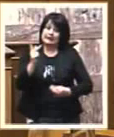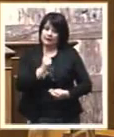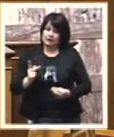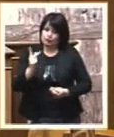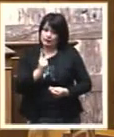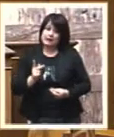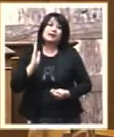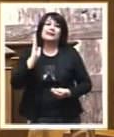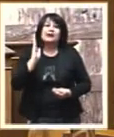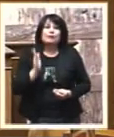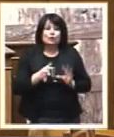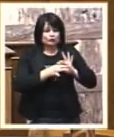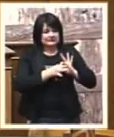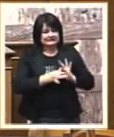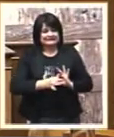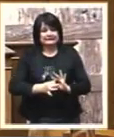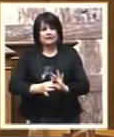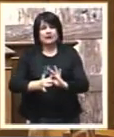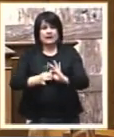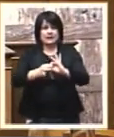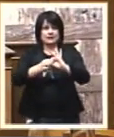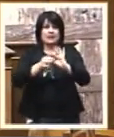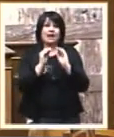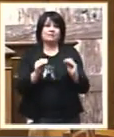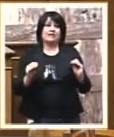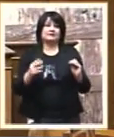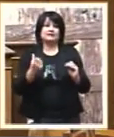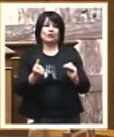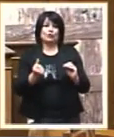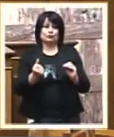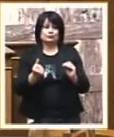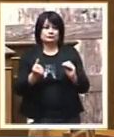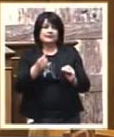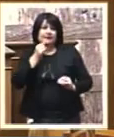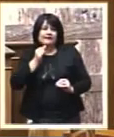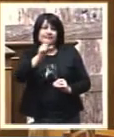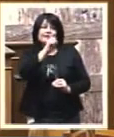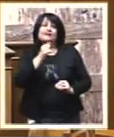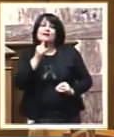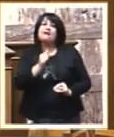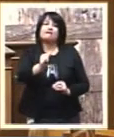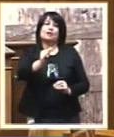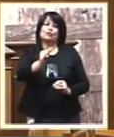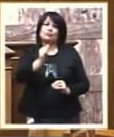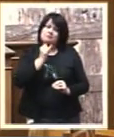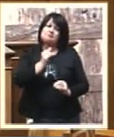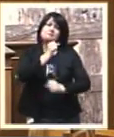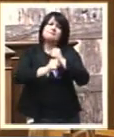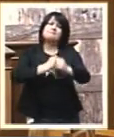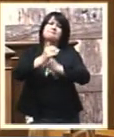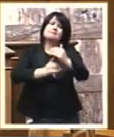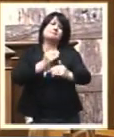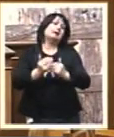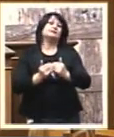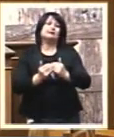τη δυνατότητα συνεχούς πρόσβασης στην εκπαίδευση, τη διαβίου εκπαίδευση, δίνοντας νόημα στην παιδεία,